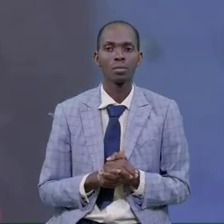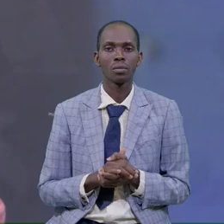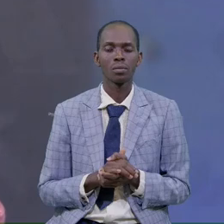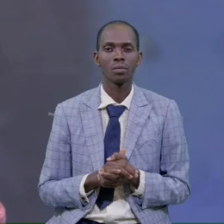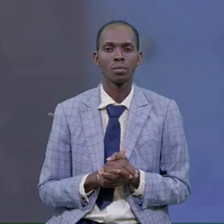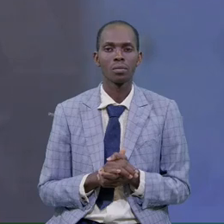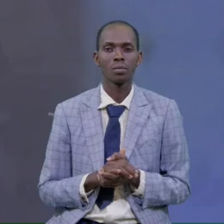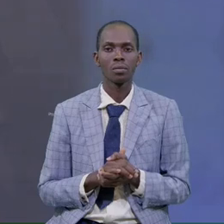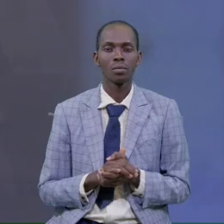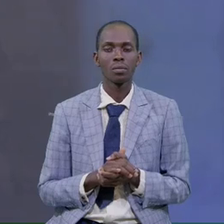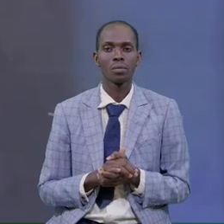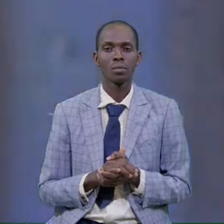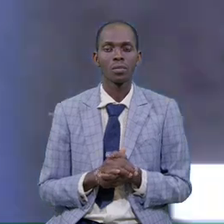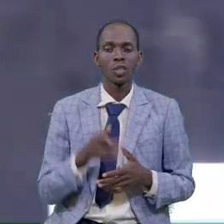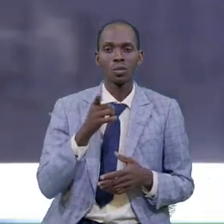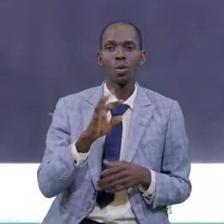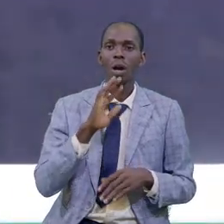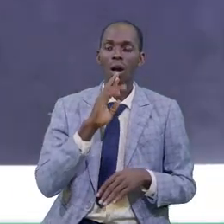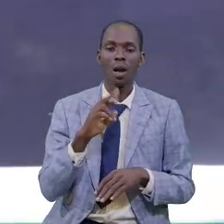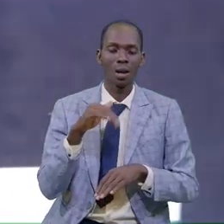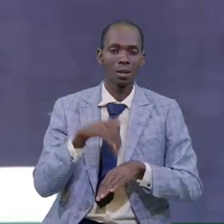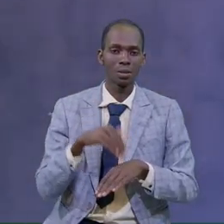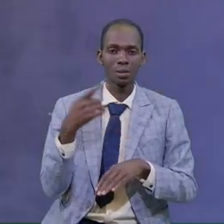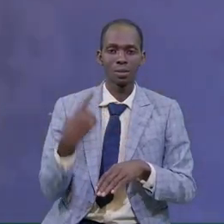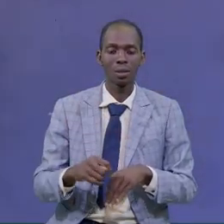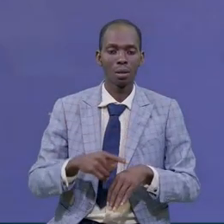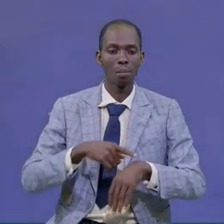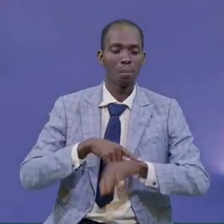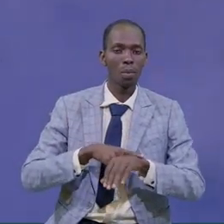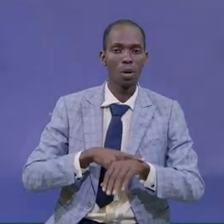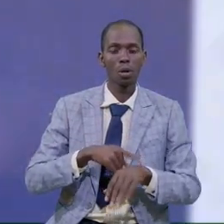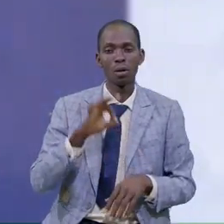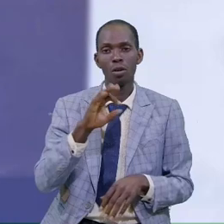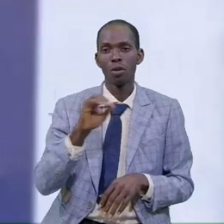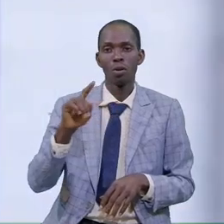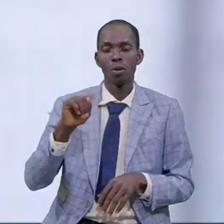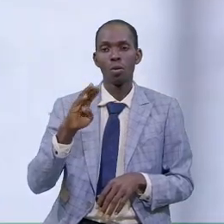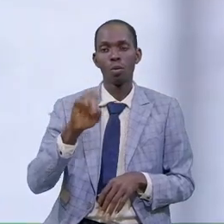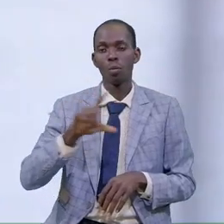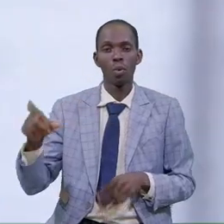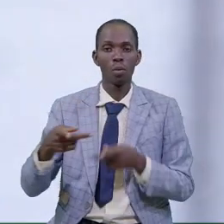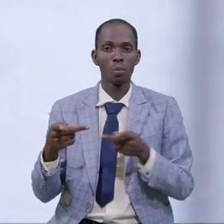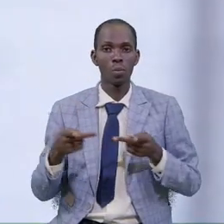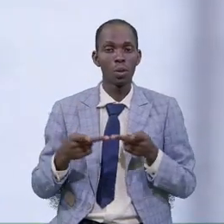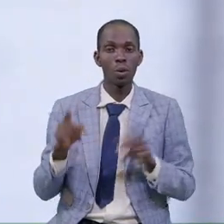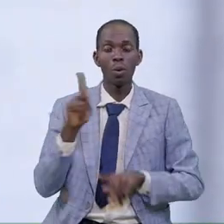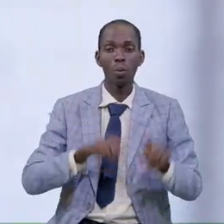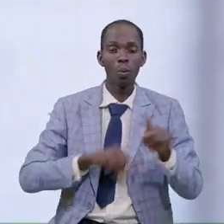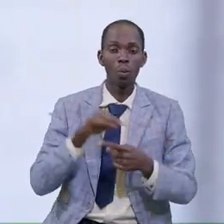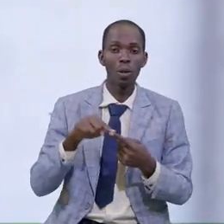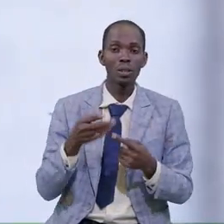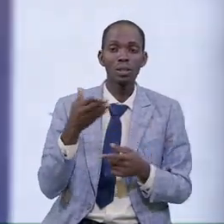arriver. Tu es dans le stade là-bas, sur l'aire de jeu. Et quand ils jouent les jeux, les gens